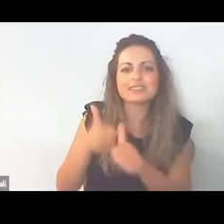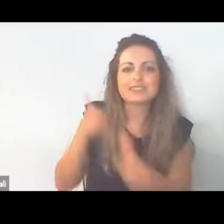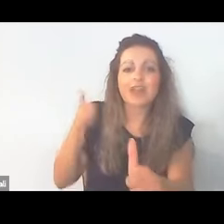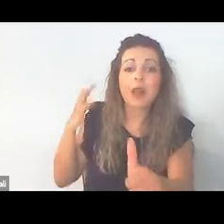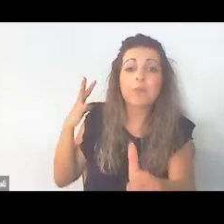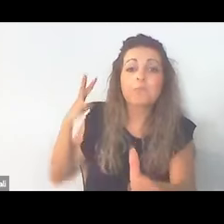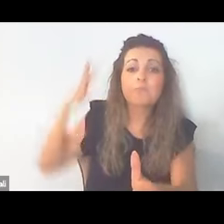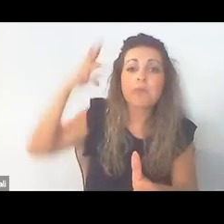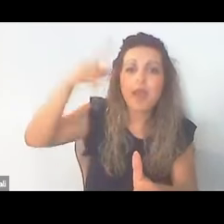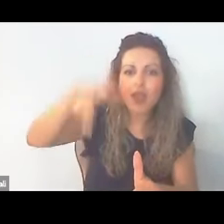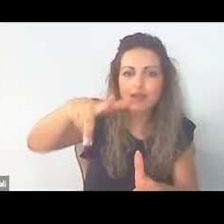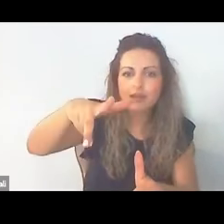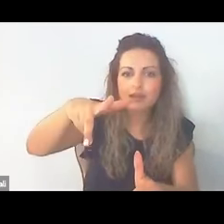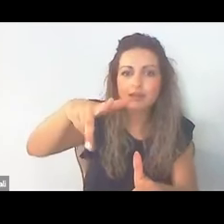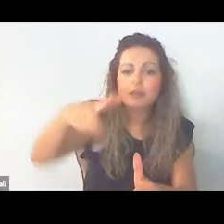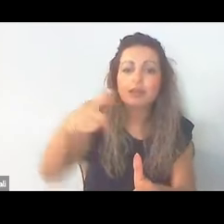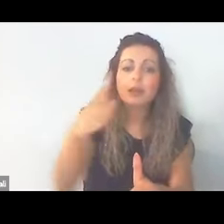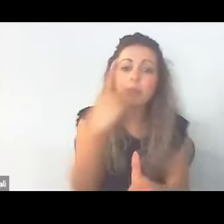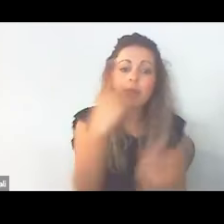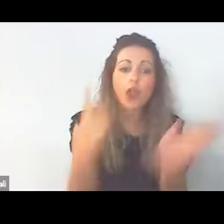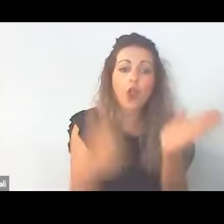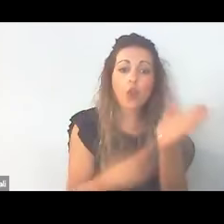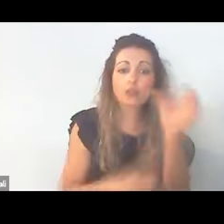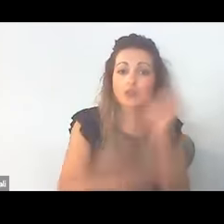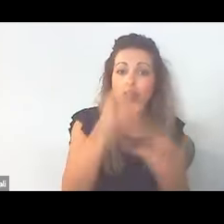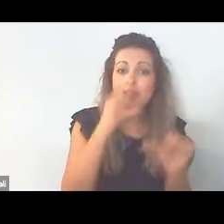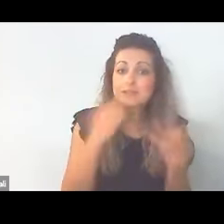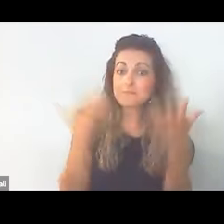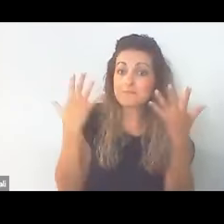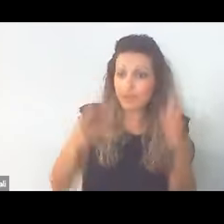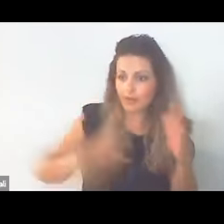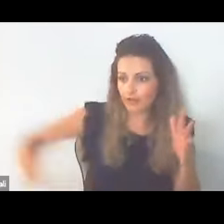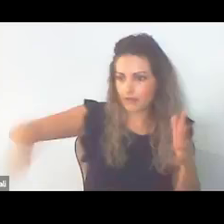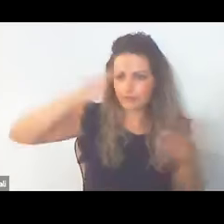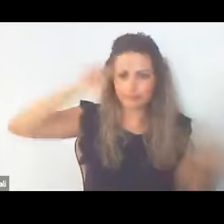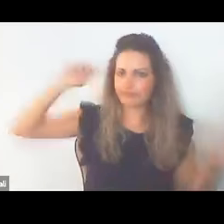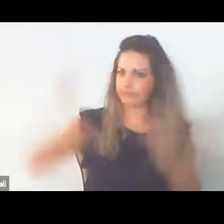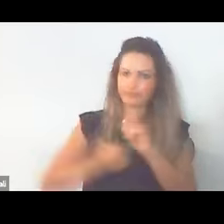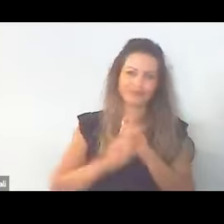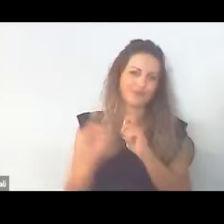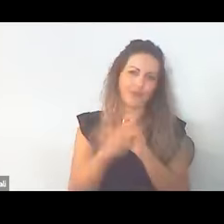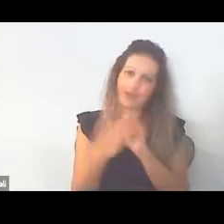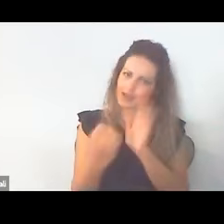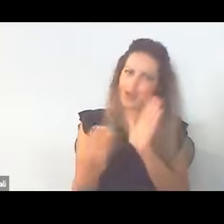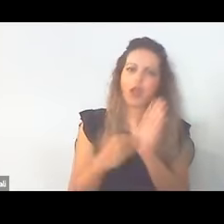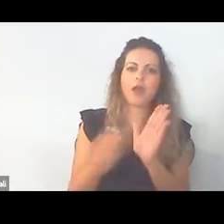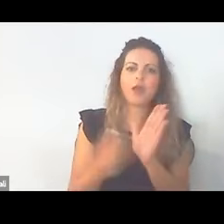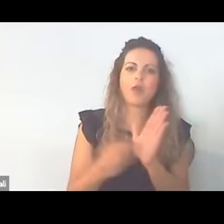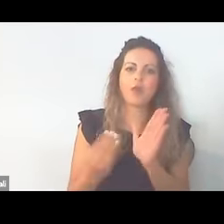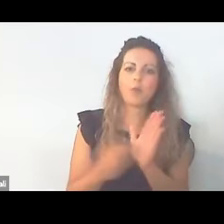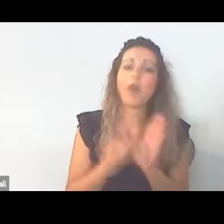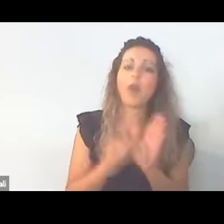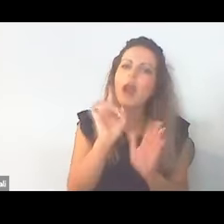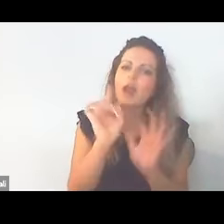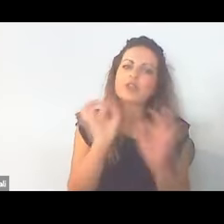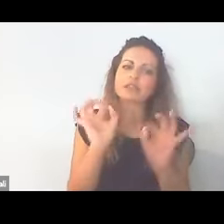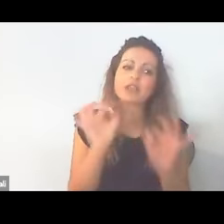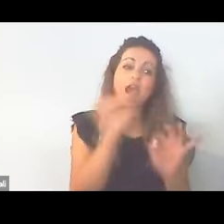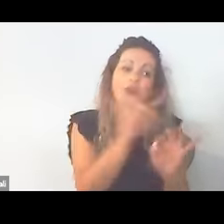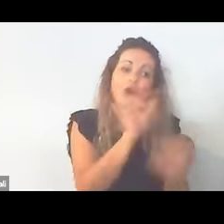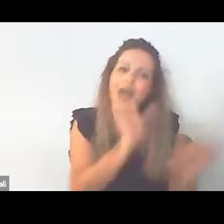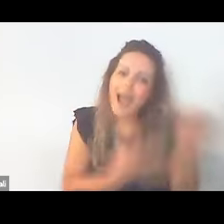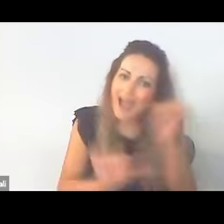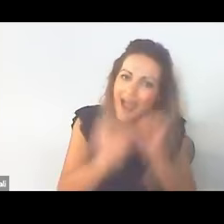δεν λήγουν με μια νομοθετική αλλαγή. Η αλλαγή αυτή όμως αποτέλεσε και θεωρούμε ότι όντως